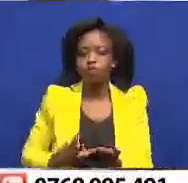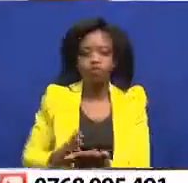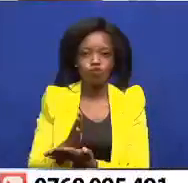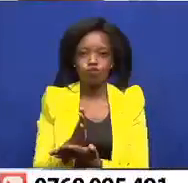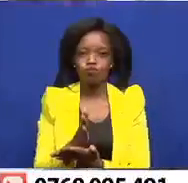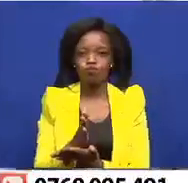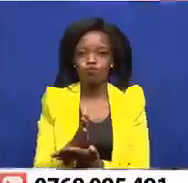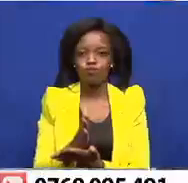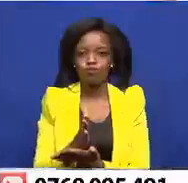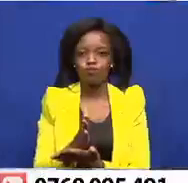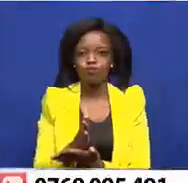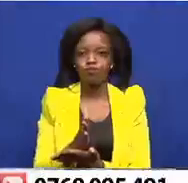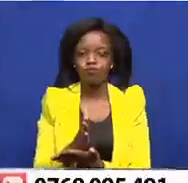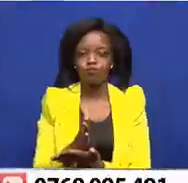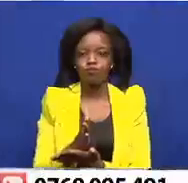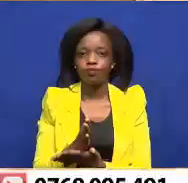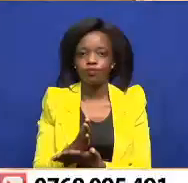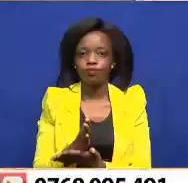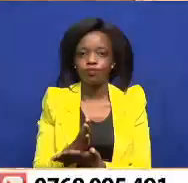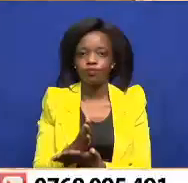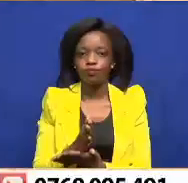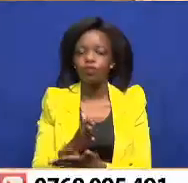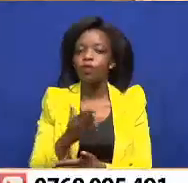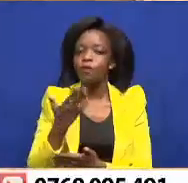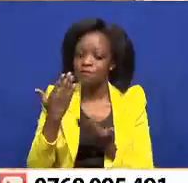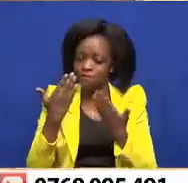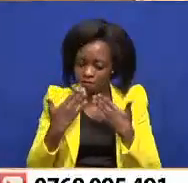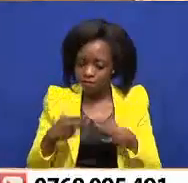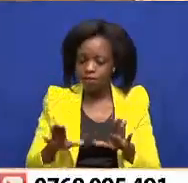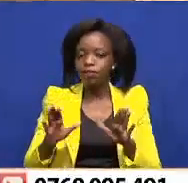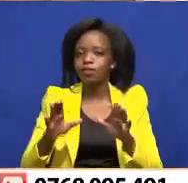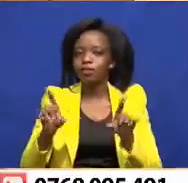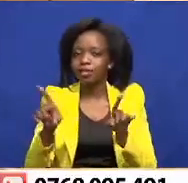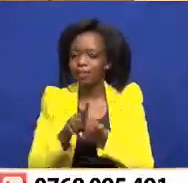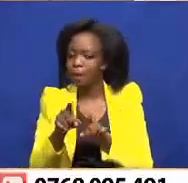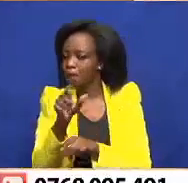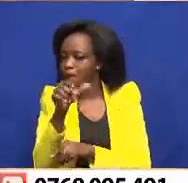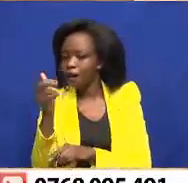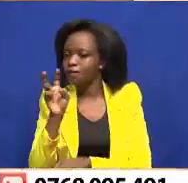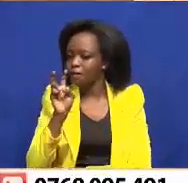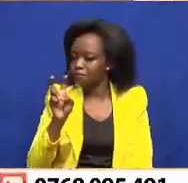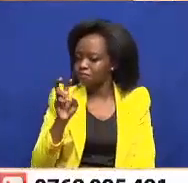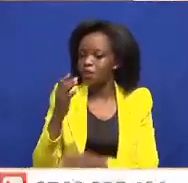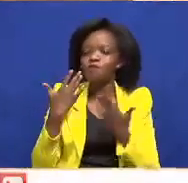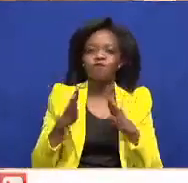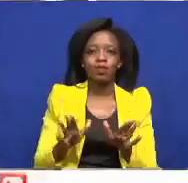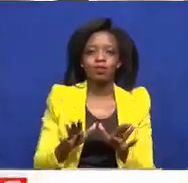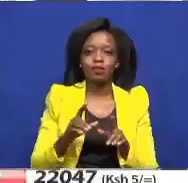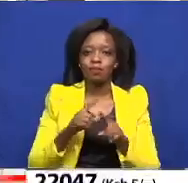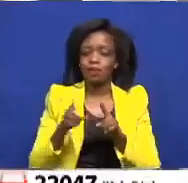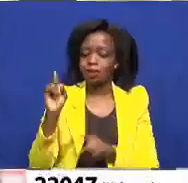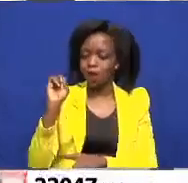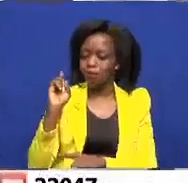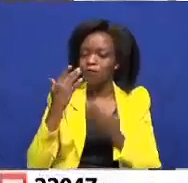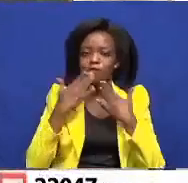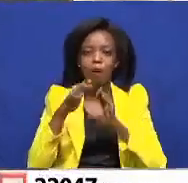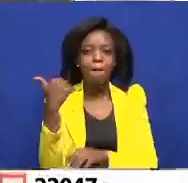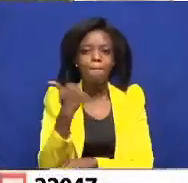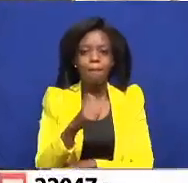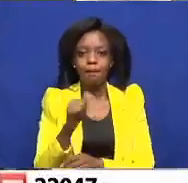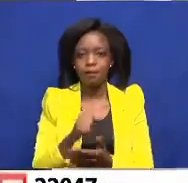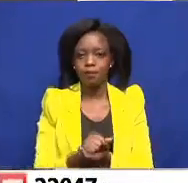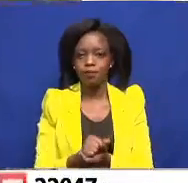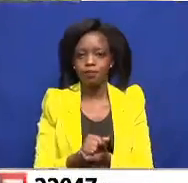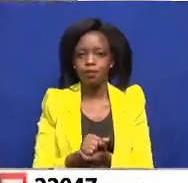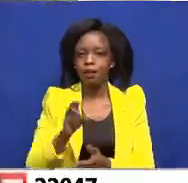Kwa hivyo ungetaka nini kifanyike ile hii? Watumalizie vile zile zingine tunaonaga zimemalizika. Juu hii haijamalizika. Kama